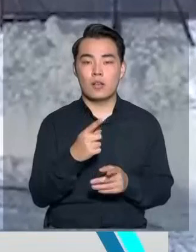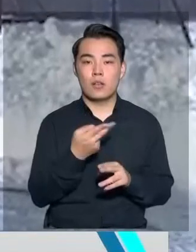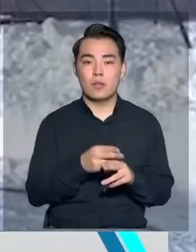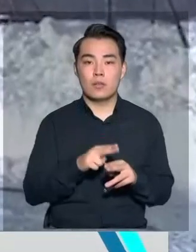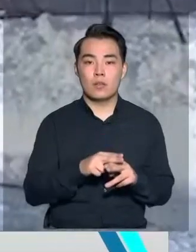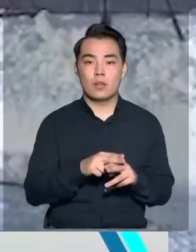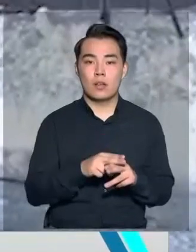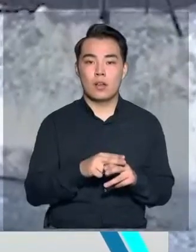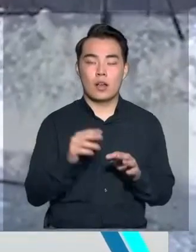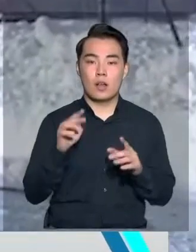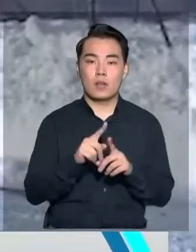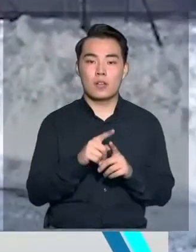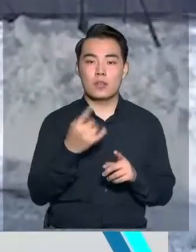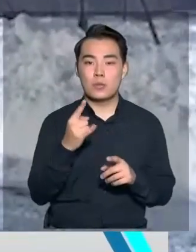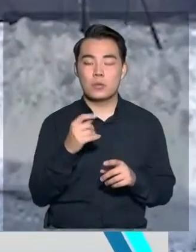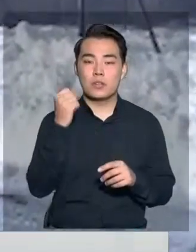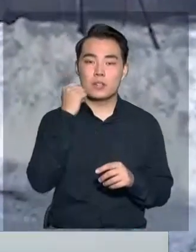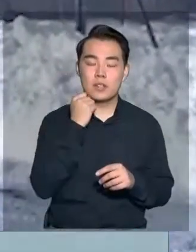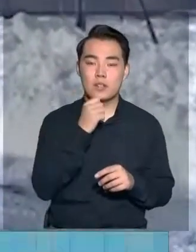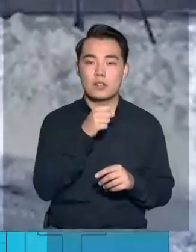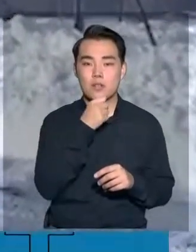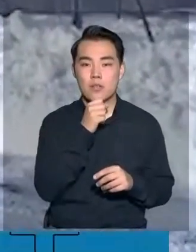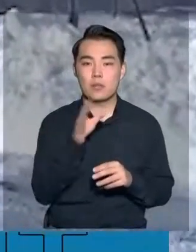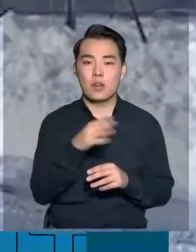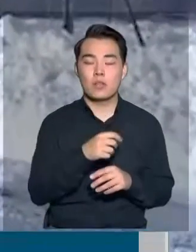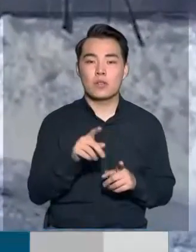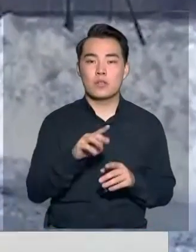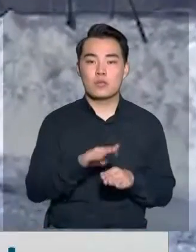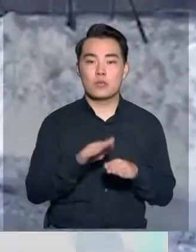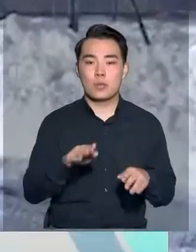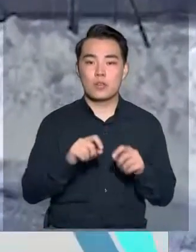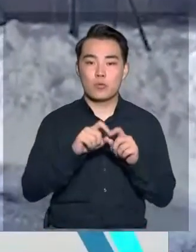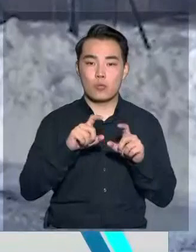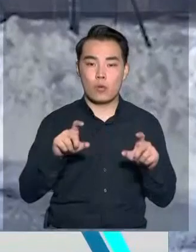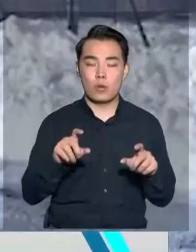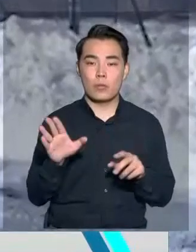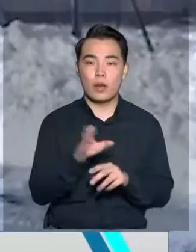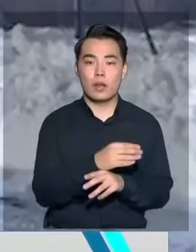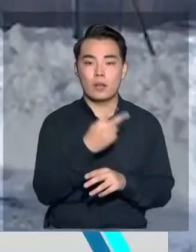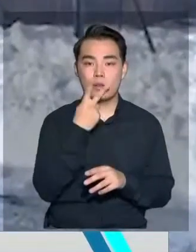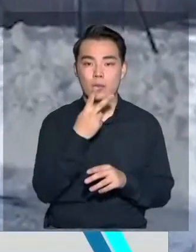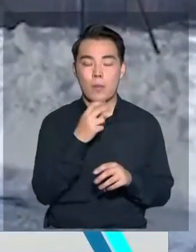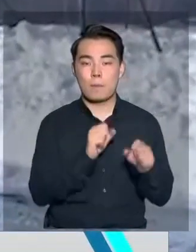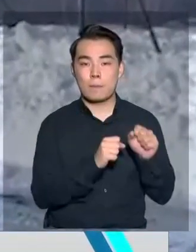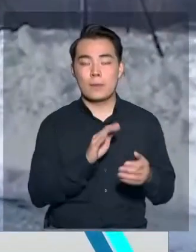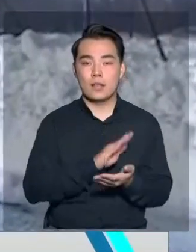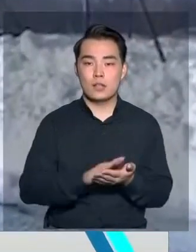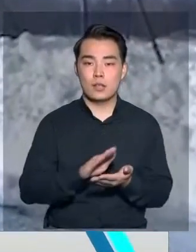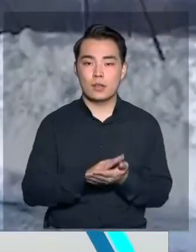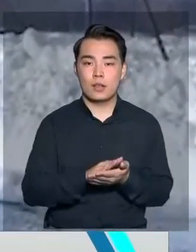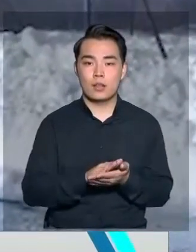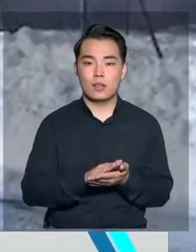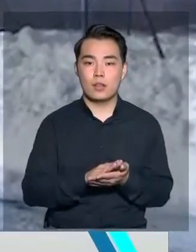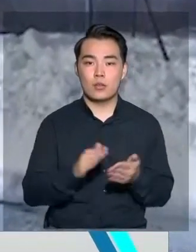қарттарға, мүгедектерге, еріктілер, жастар, мектеп оқушылары қорғандарып, тазартып,